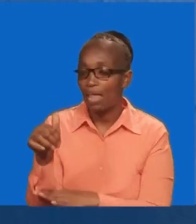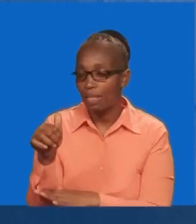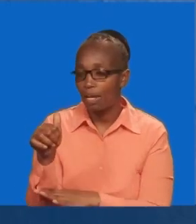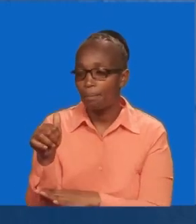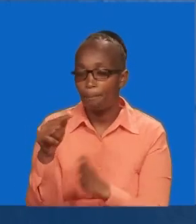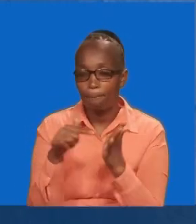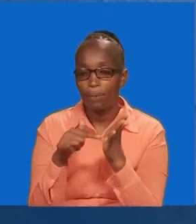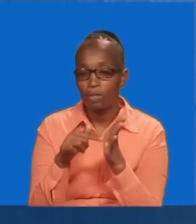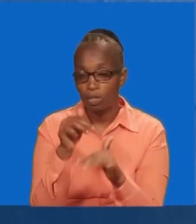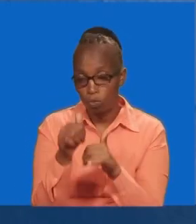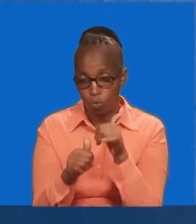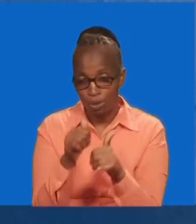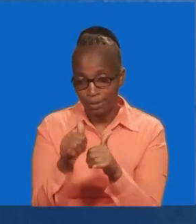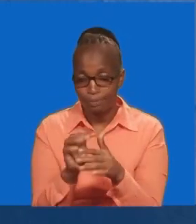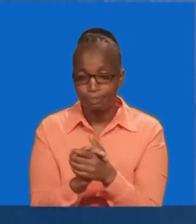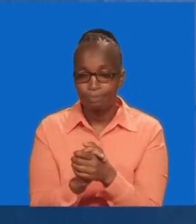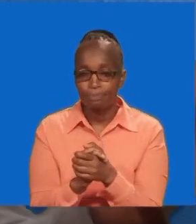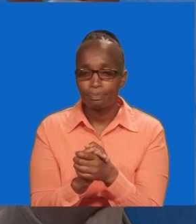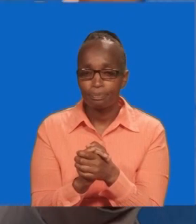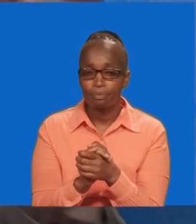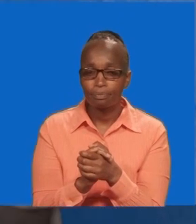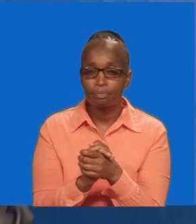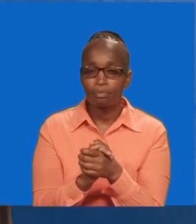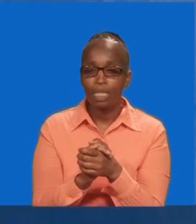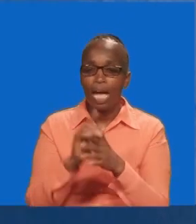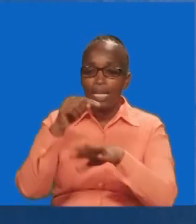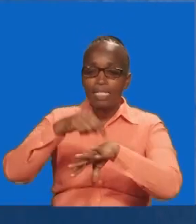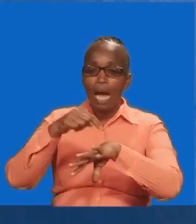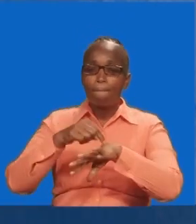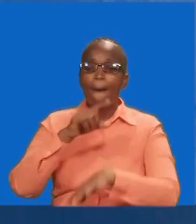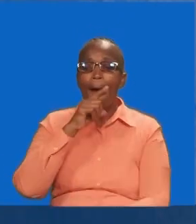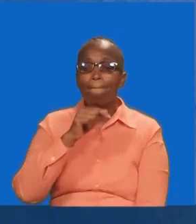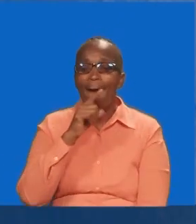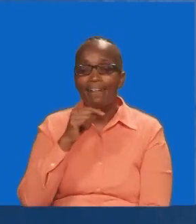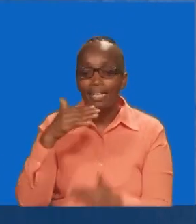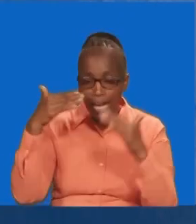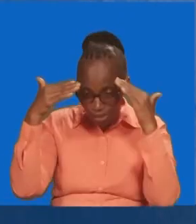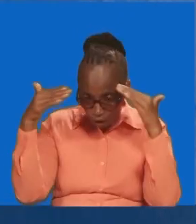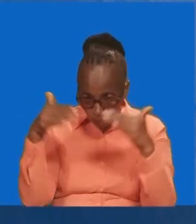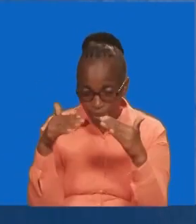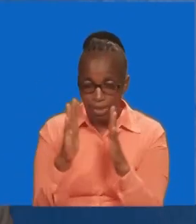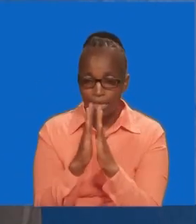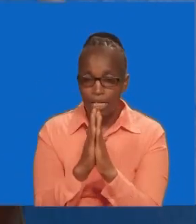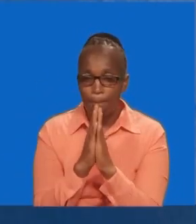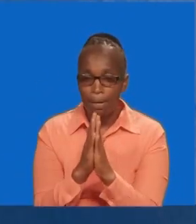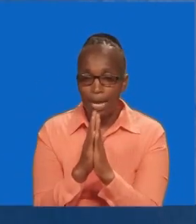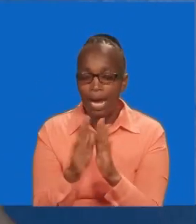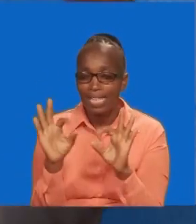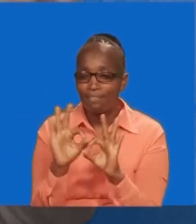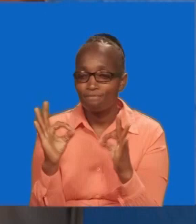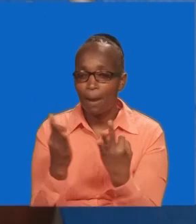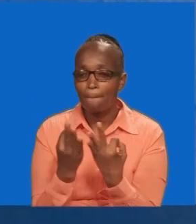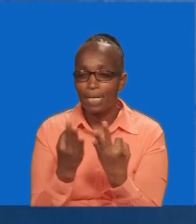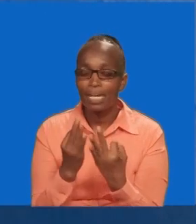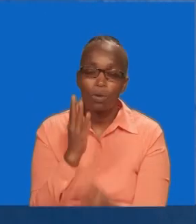Jambo lingine ni kwamba when unbelievers committed in prayers, the country